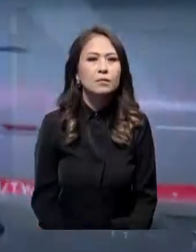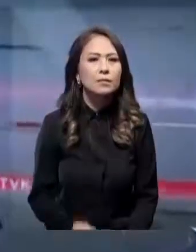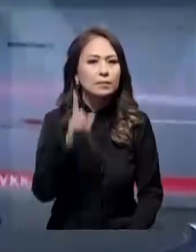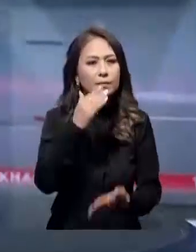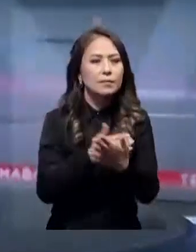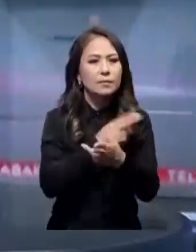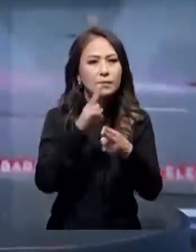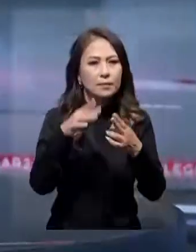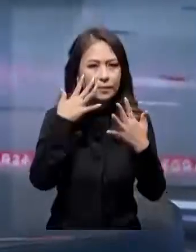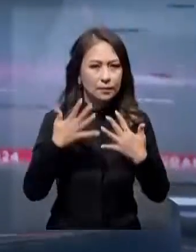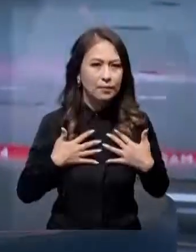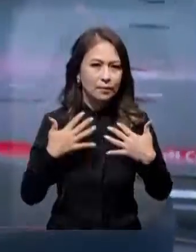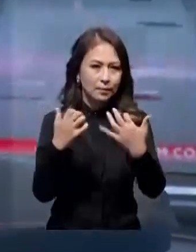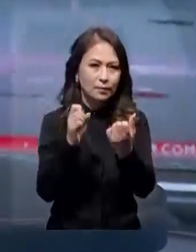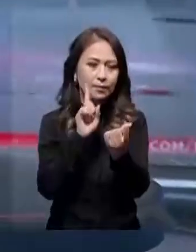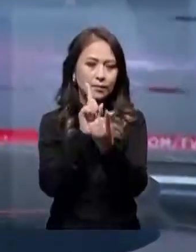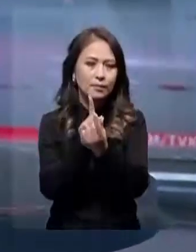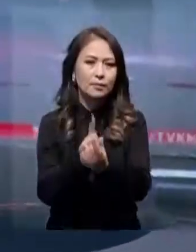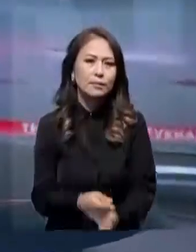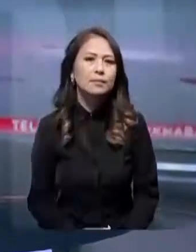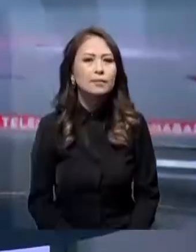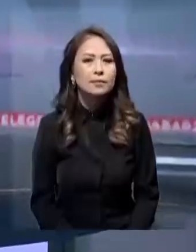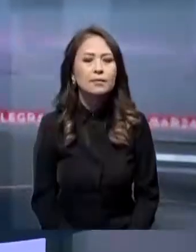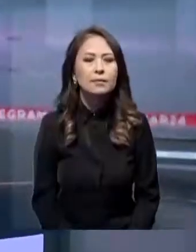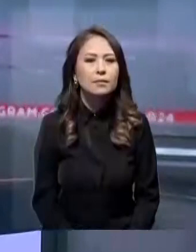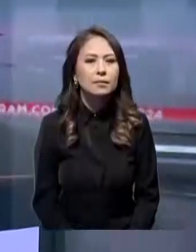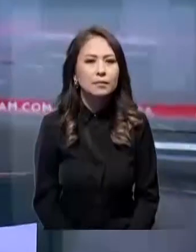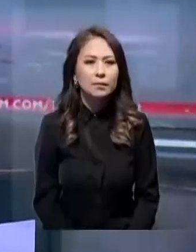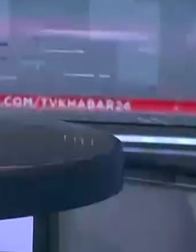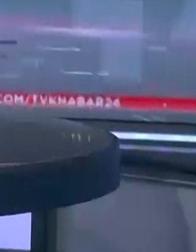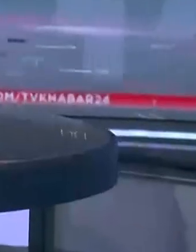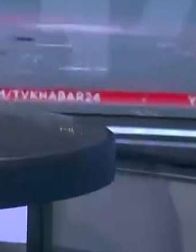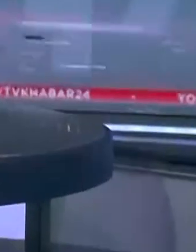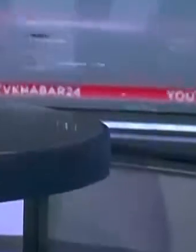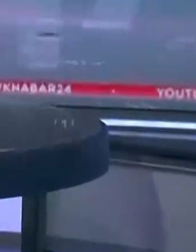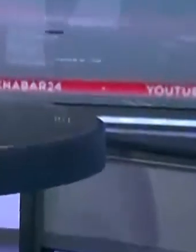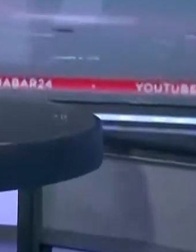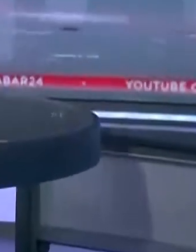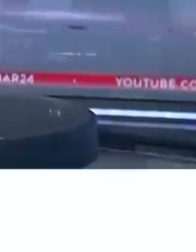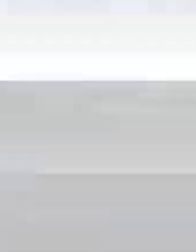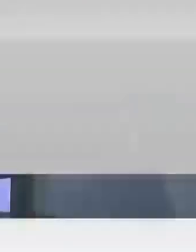Осы уақытқа дейін келіп түскен ақпараттар осылай болды. Лайн тек жағымды жаңалықтардың жаршысы болайық.